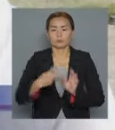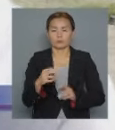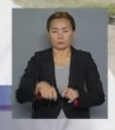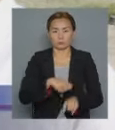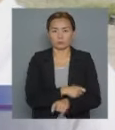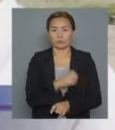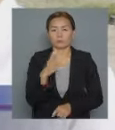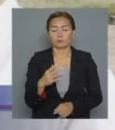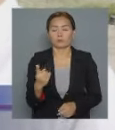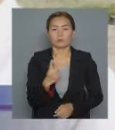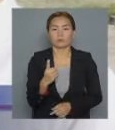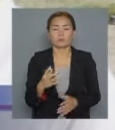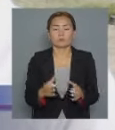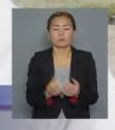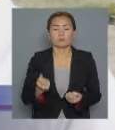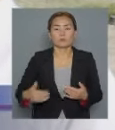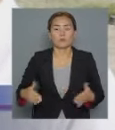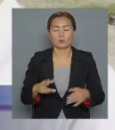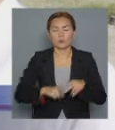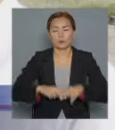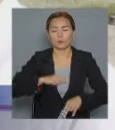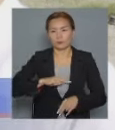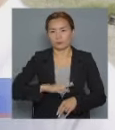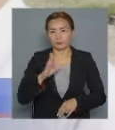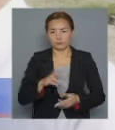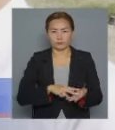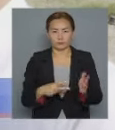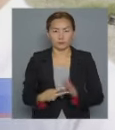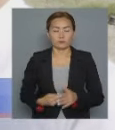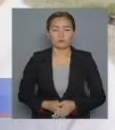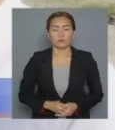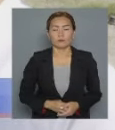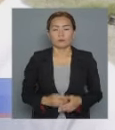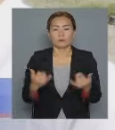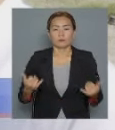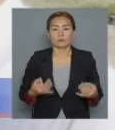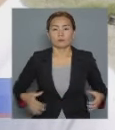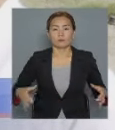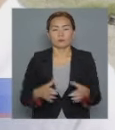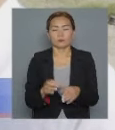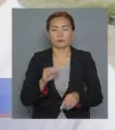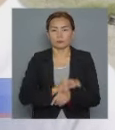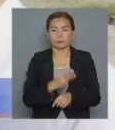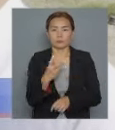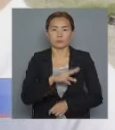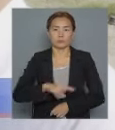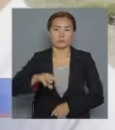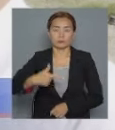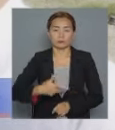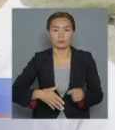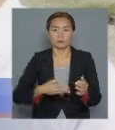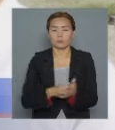құрайтын бірінші этап автомобиль жолдарының құрылысы жоспарланған болатын. Қазіргі уақытта облыстық бюджеттен қосымша 300 миллион теңге